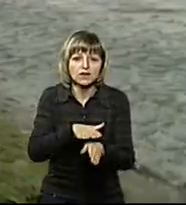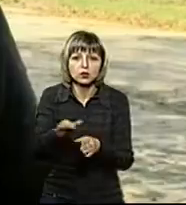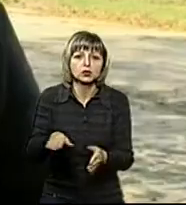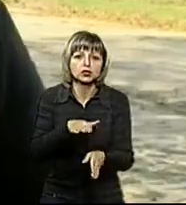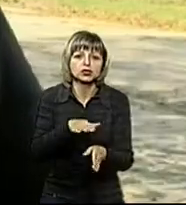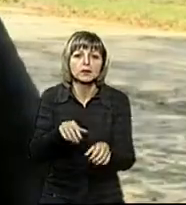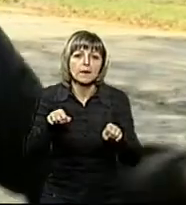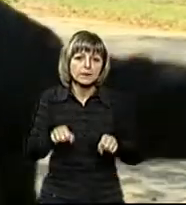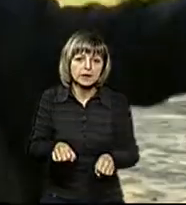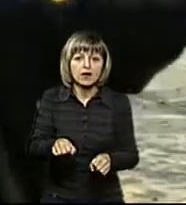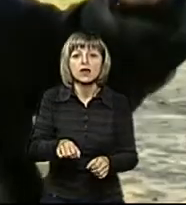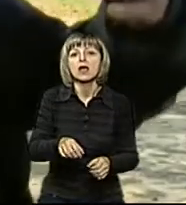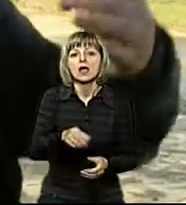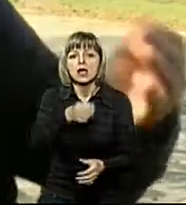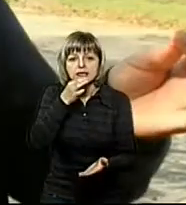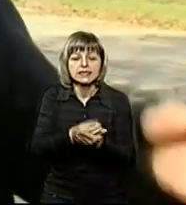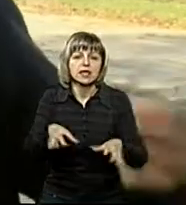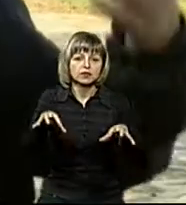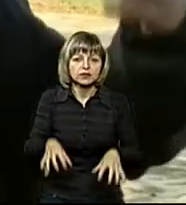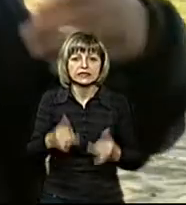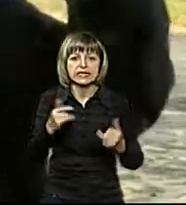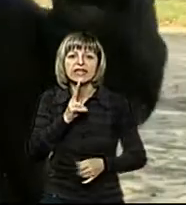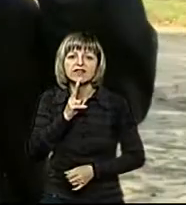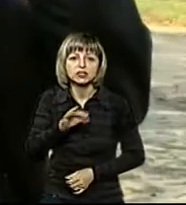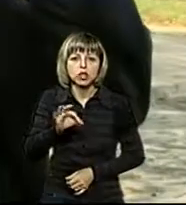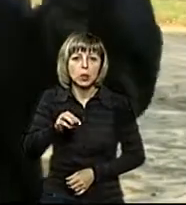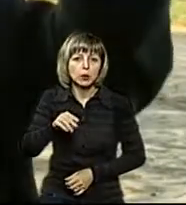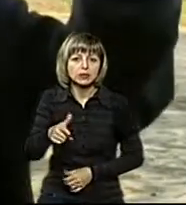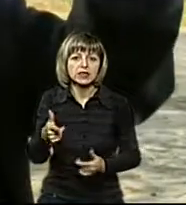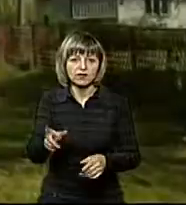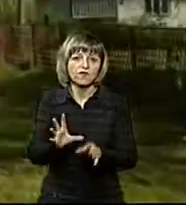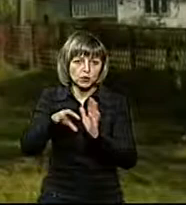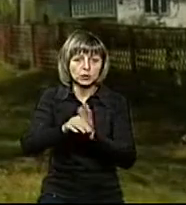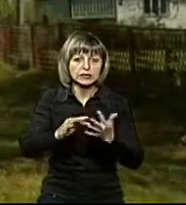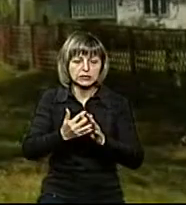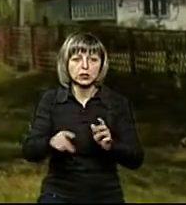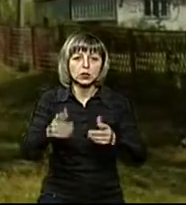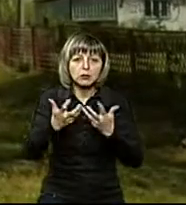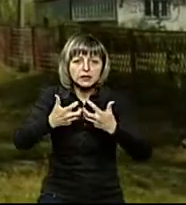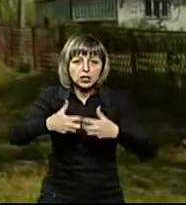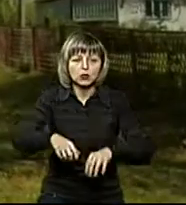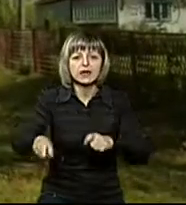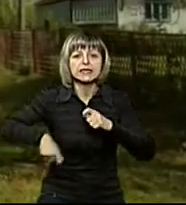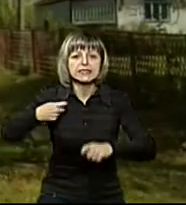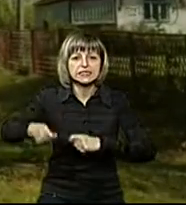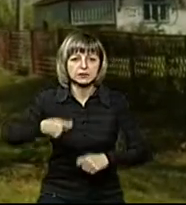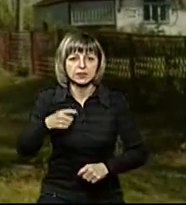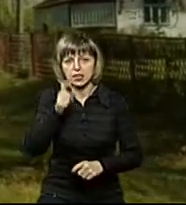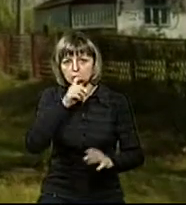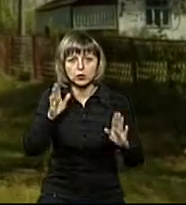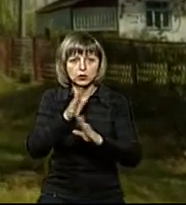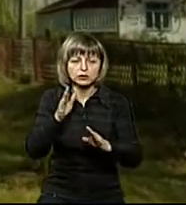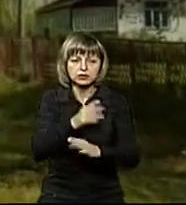повноважень старости Юрій Самолюк каже, що нині в Ківерцівській ОТГ, до якої входить село Суськ, підрахували збитки від негоди. По селі